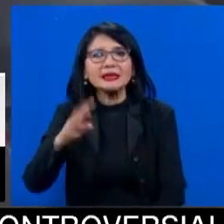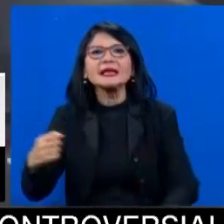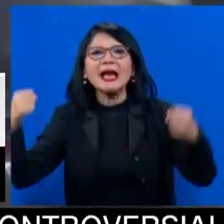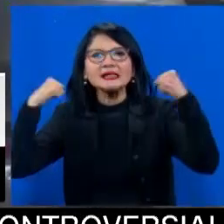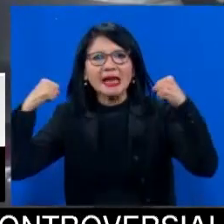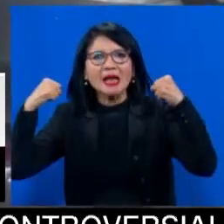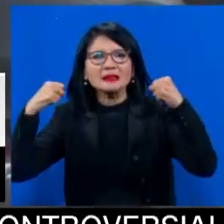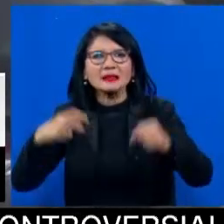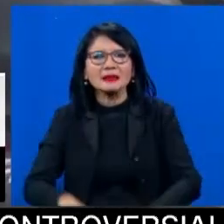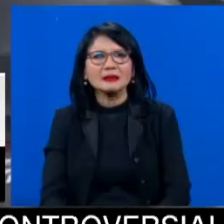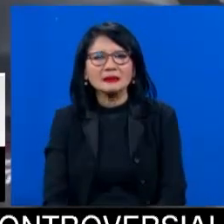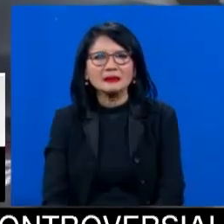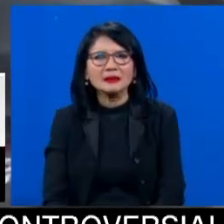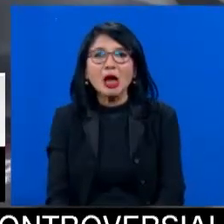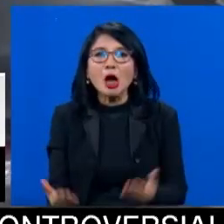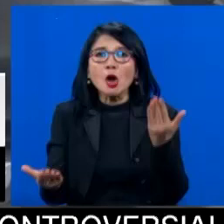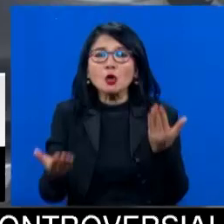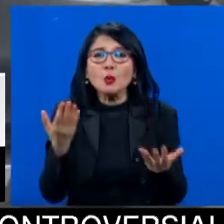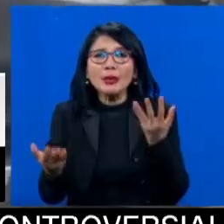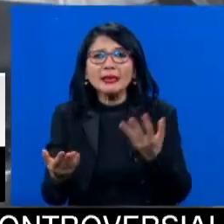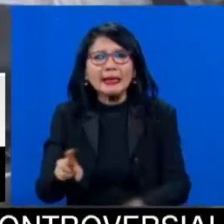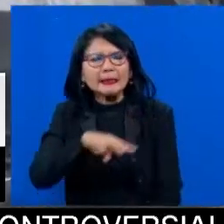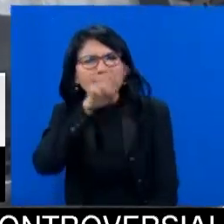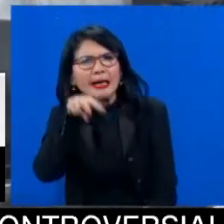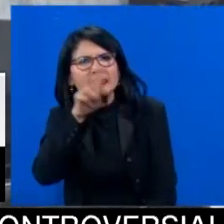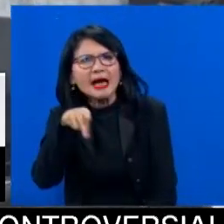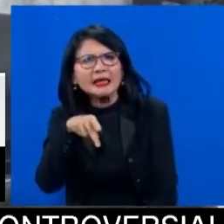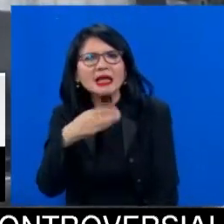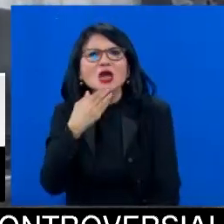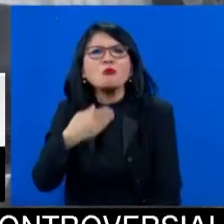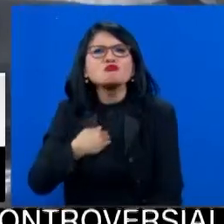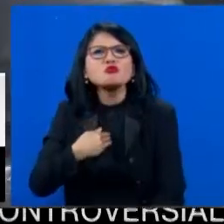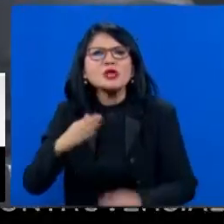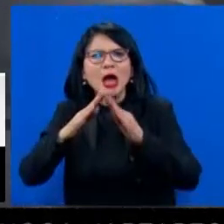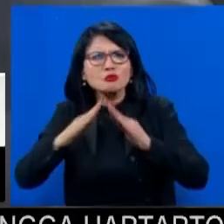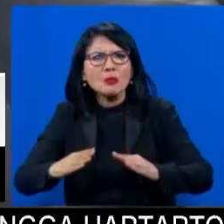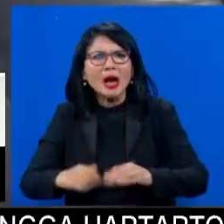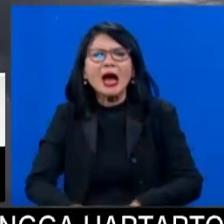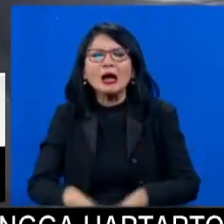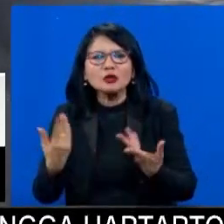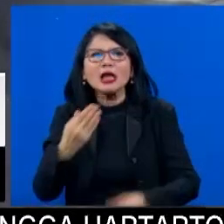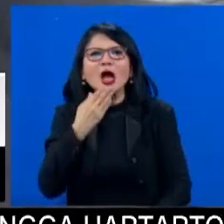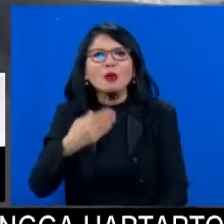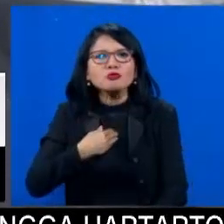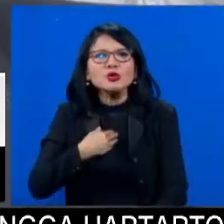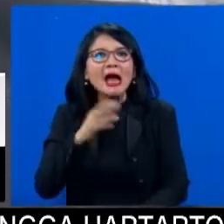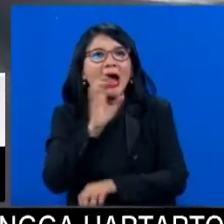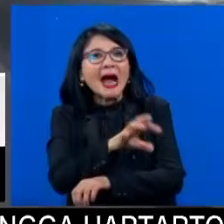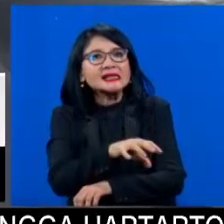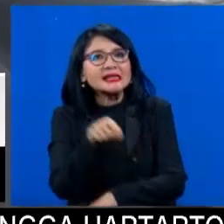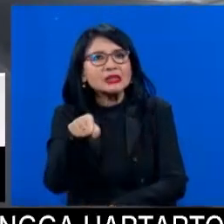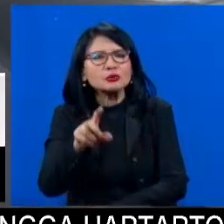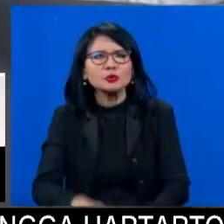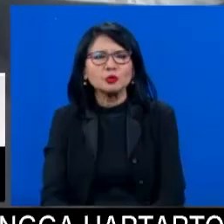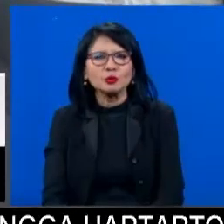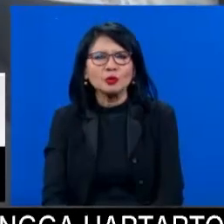gejala apapun. Kemungkinan kita akan coba cari pemiliknya langsung. Kalau memang ada pemiliknya, silakan bawa buktinya. Kalau anjingnya mereka, mana buktinya